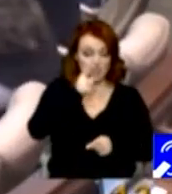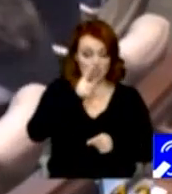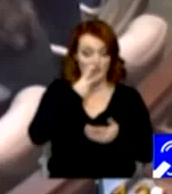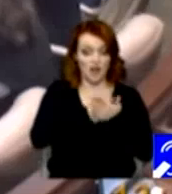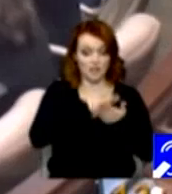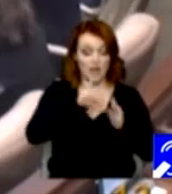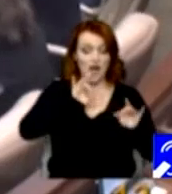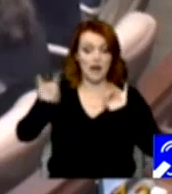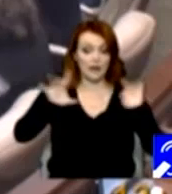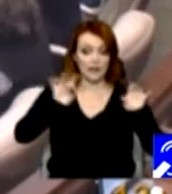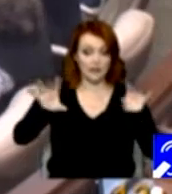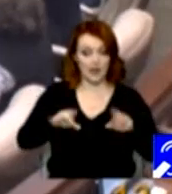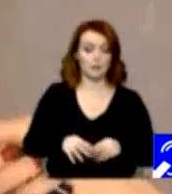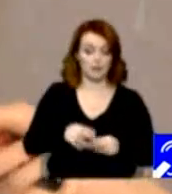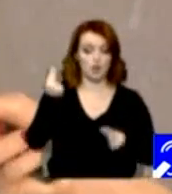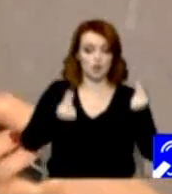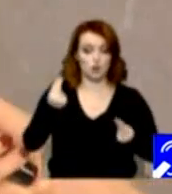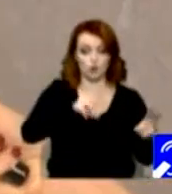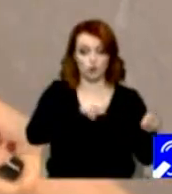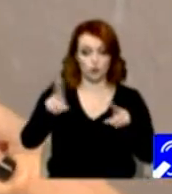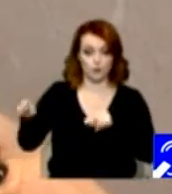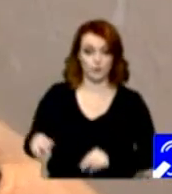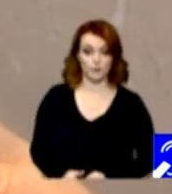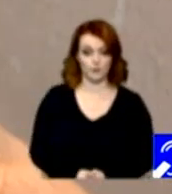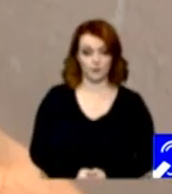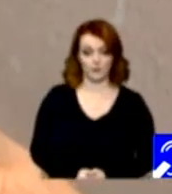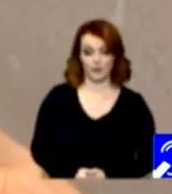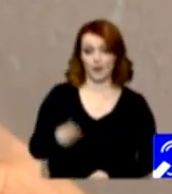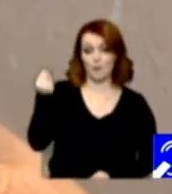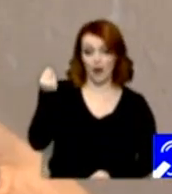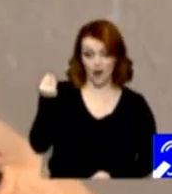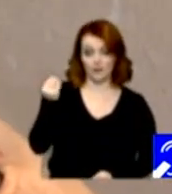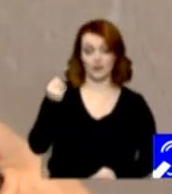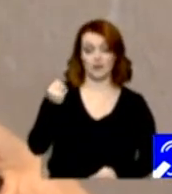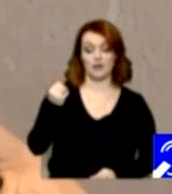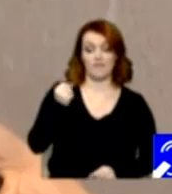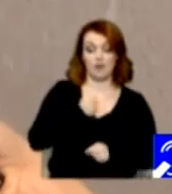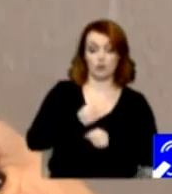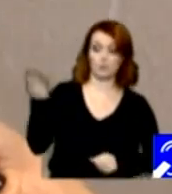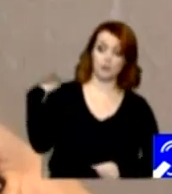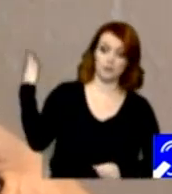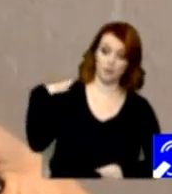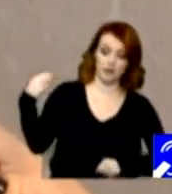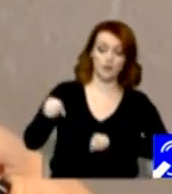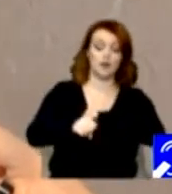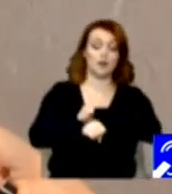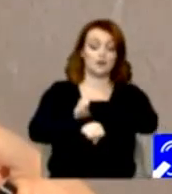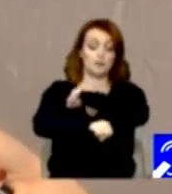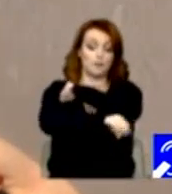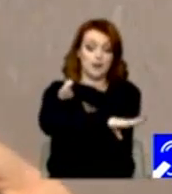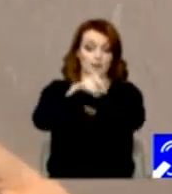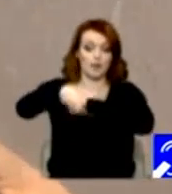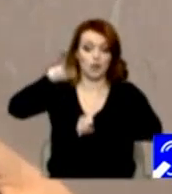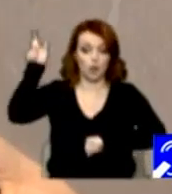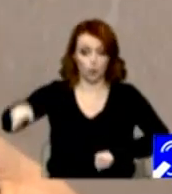jocurile de noroc și pariuri sportive bani făcut în fie pe spate la cel cei mai săraci se mai des în format cei mai